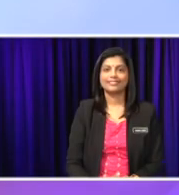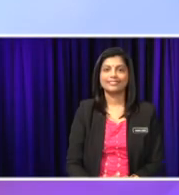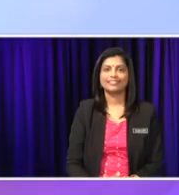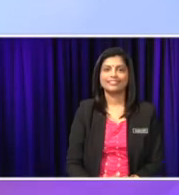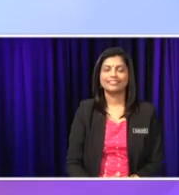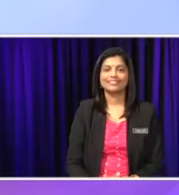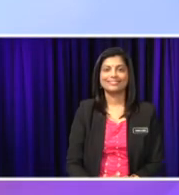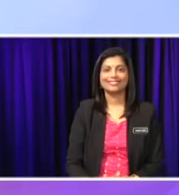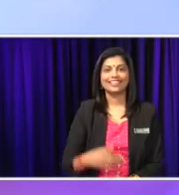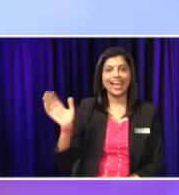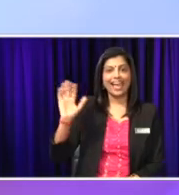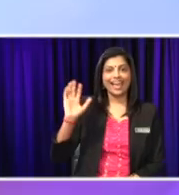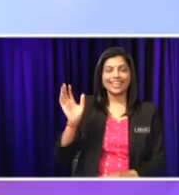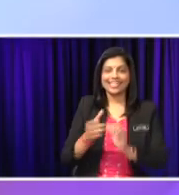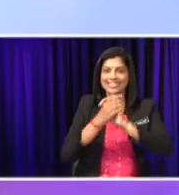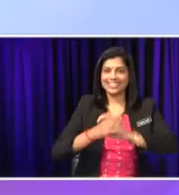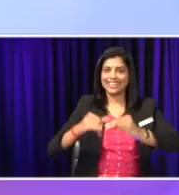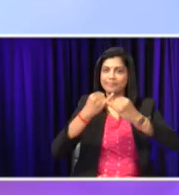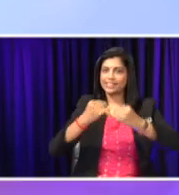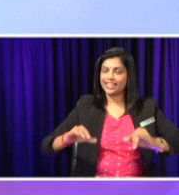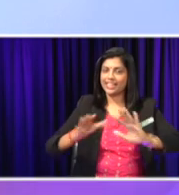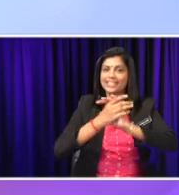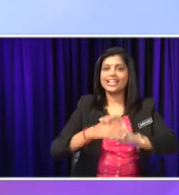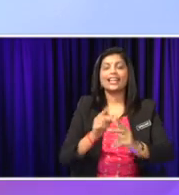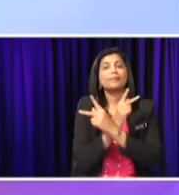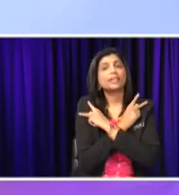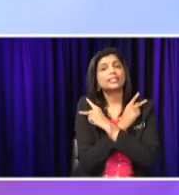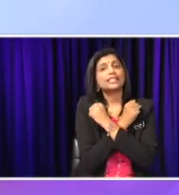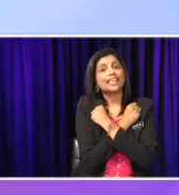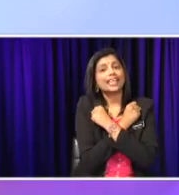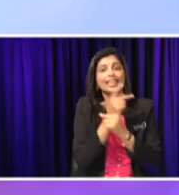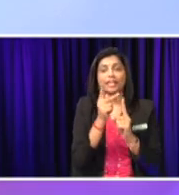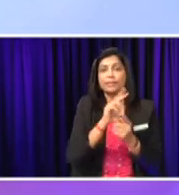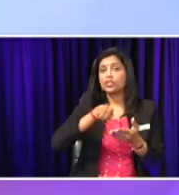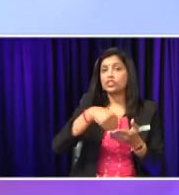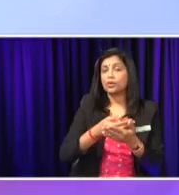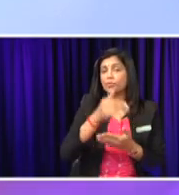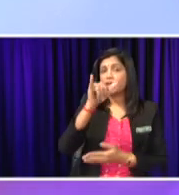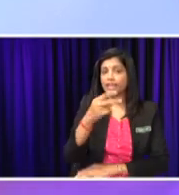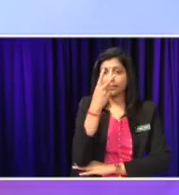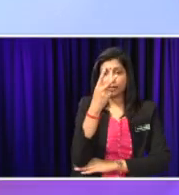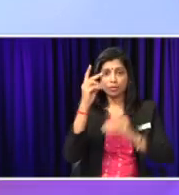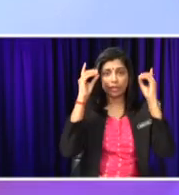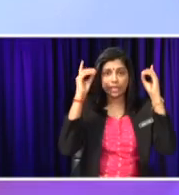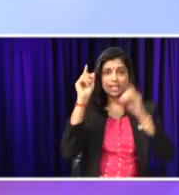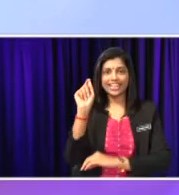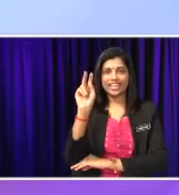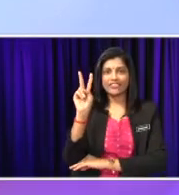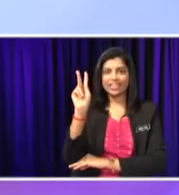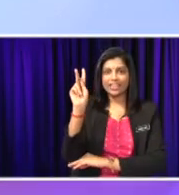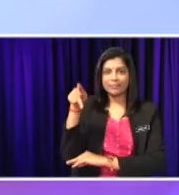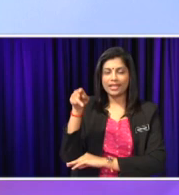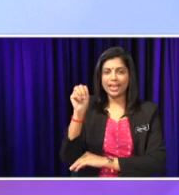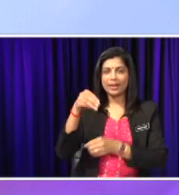Assalamualaikum salam sejahtera salam kasih sayang kepada semua yang sudah menonton dalam sukses